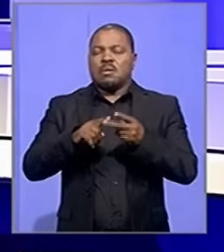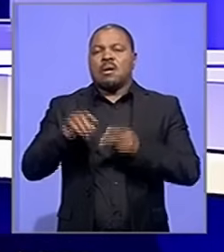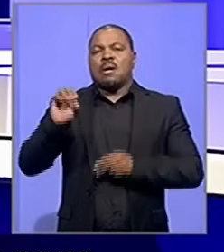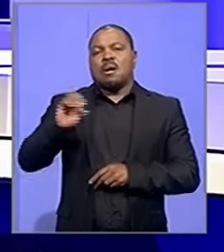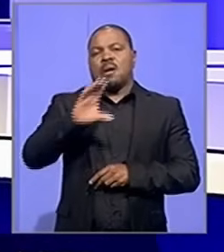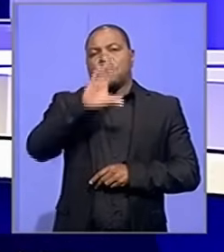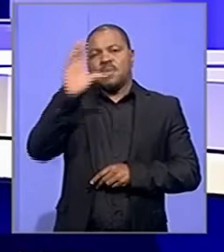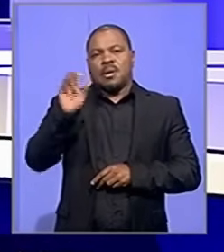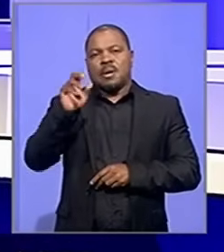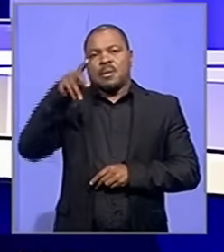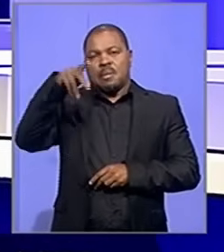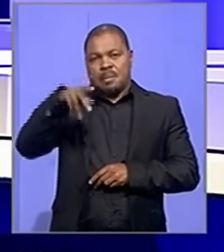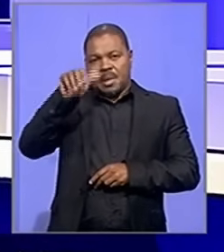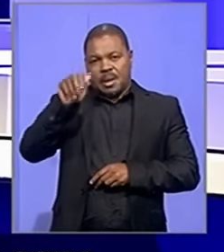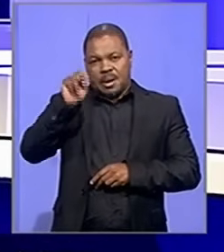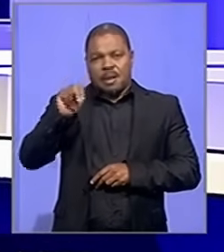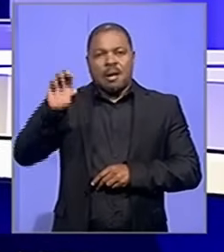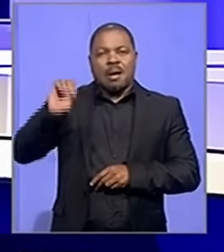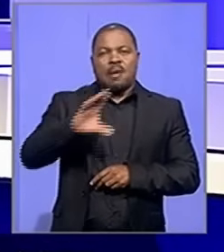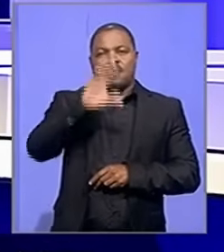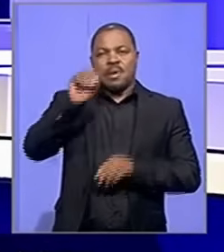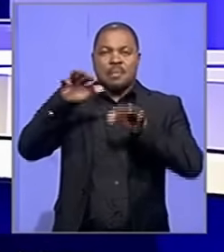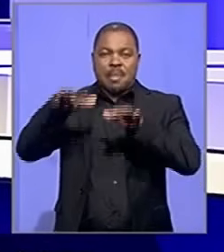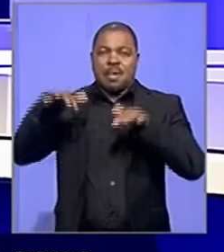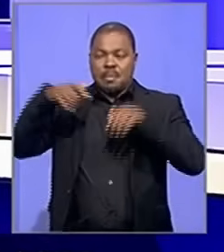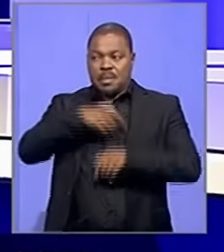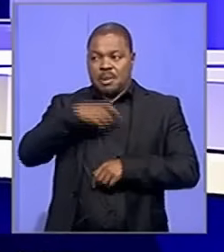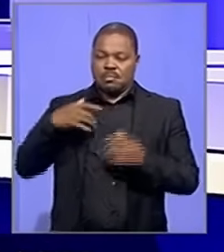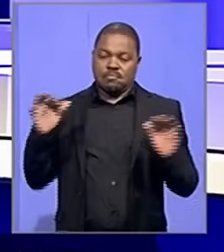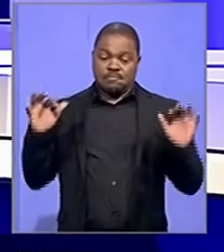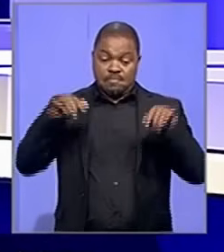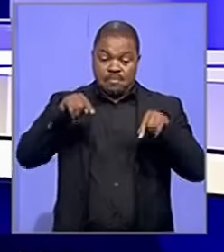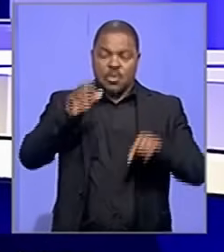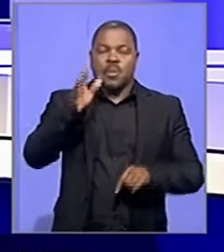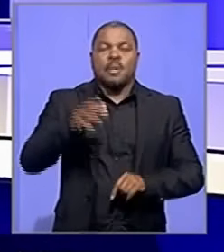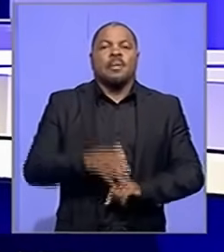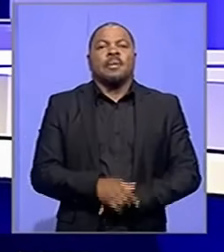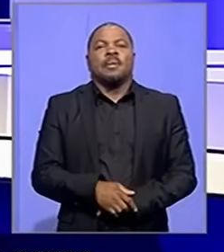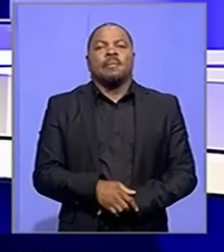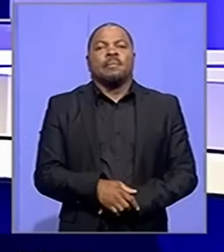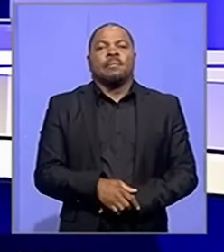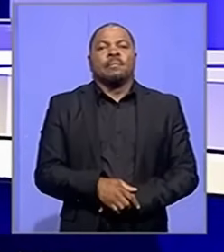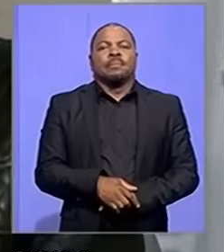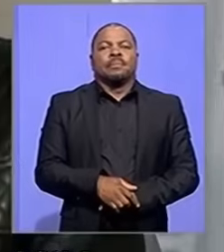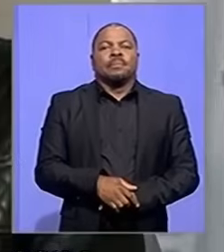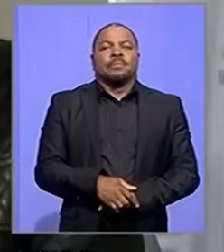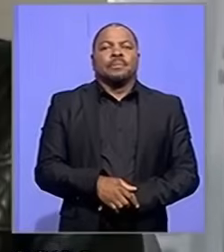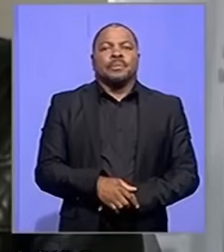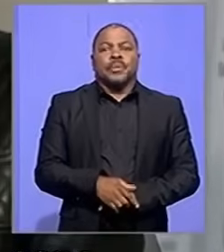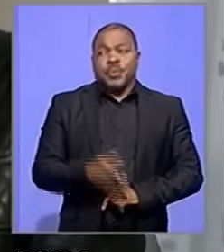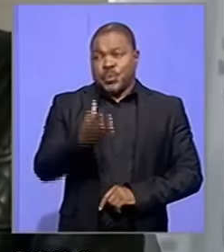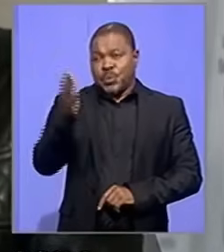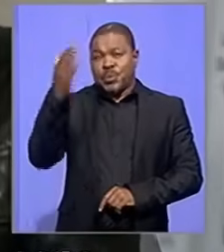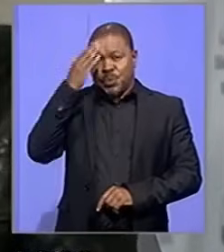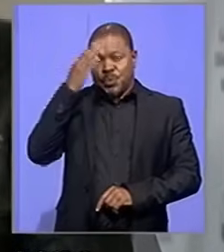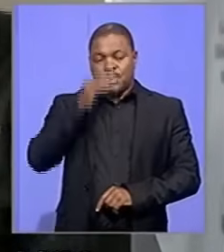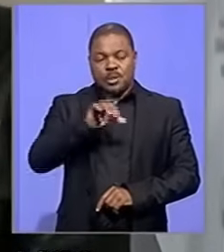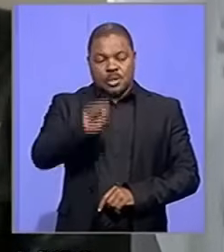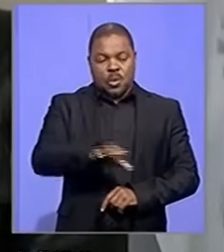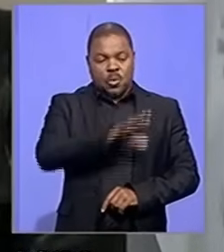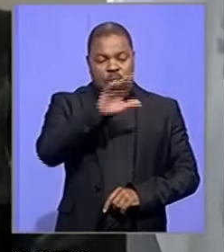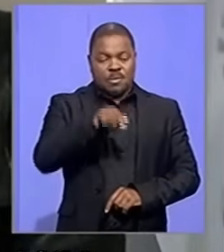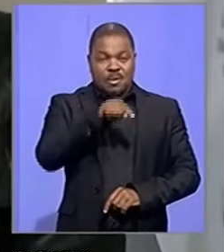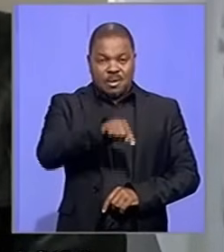wa Pan African Parliament ba be gona. As we all know, South Africa is a